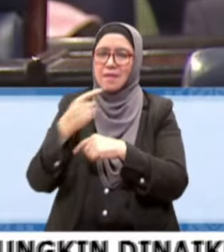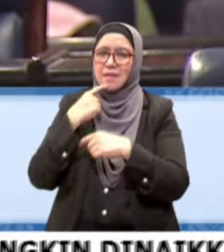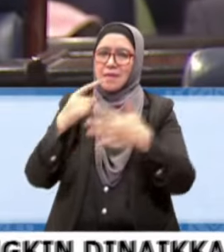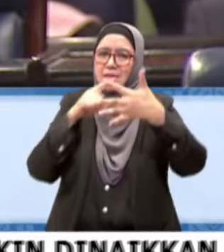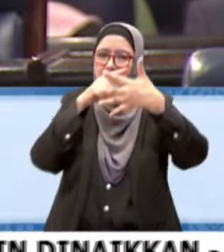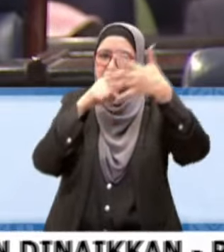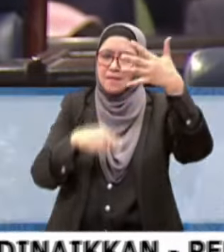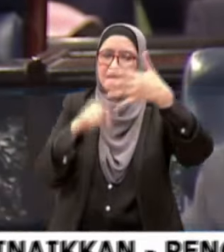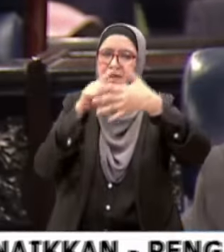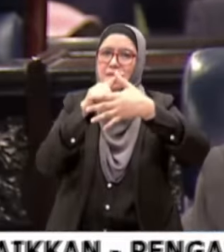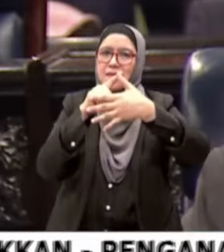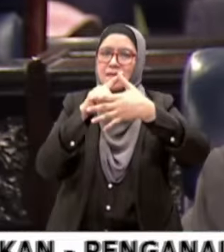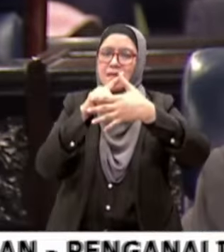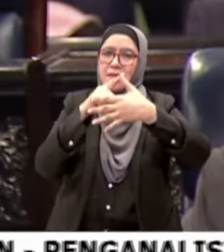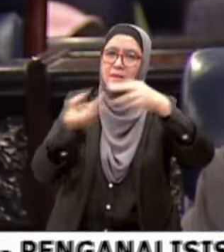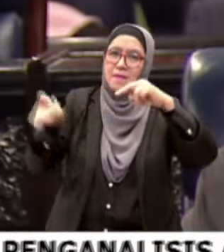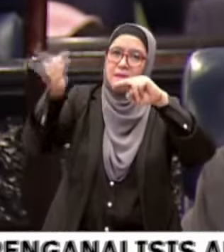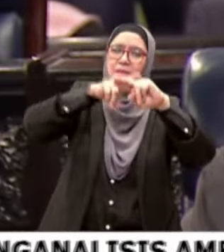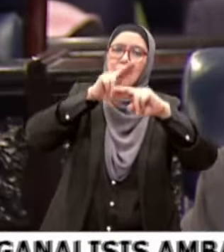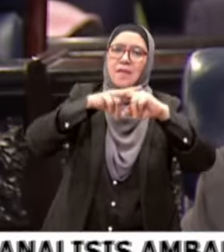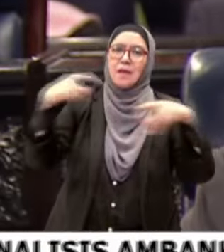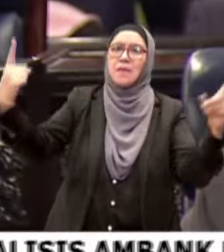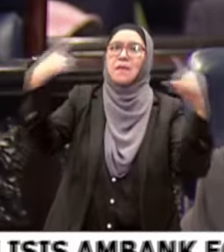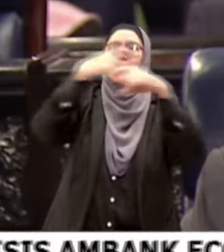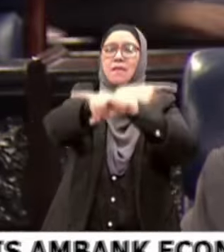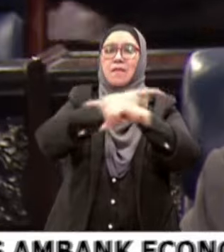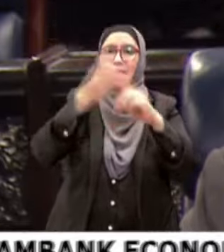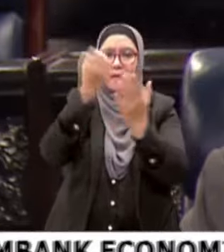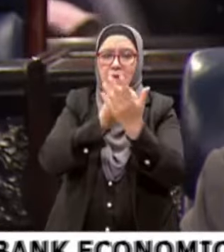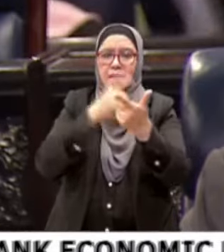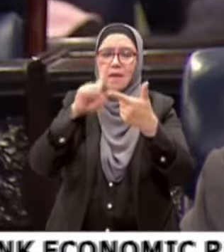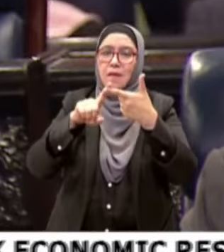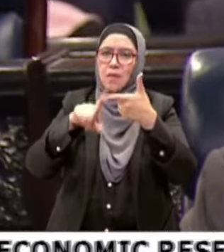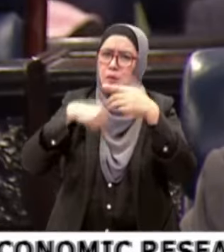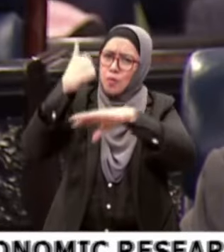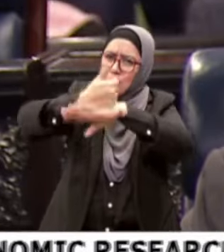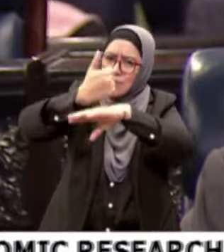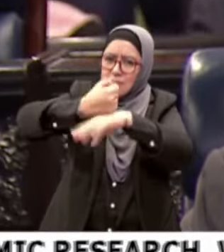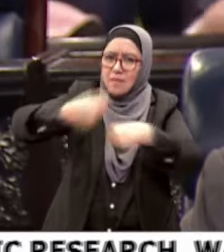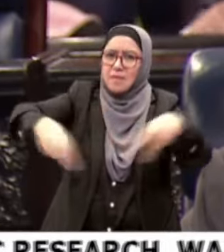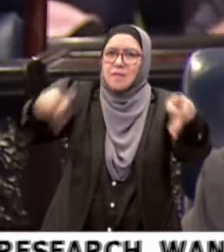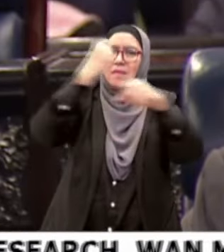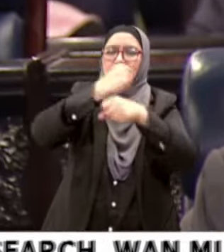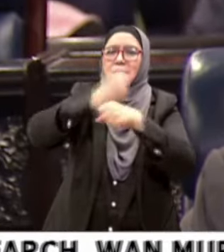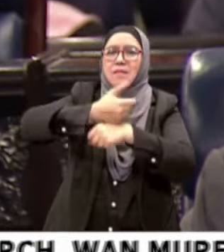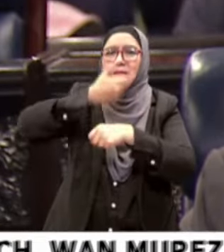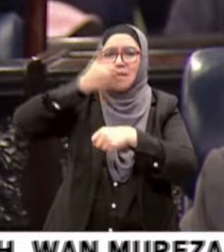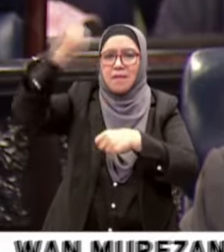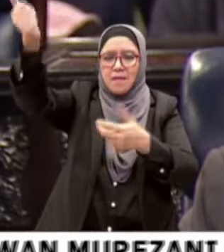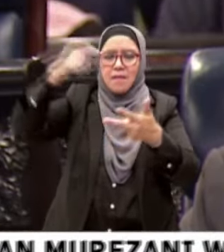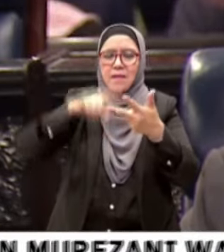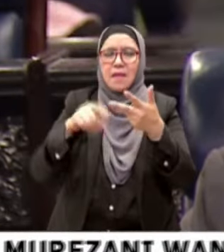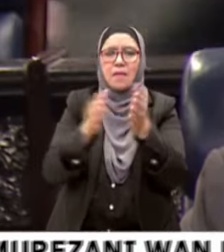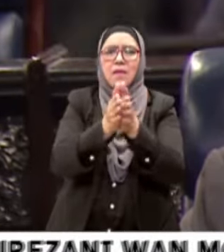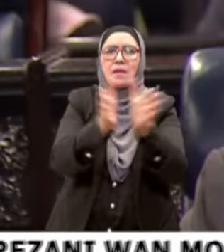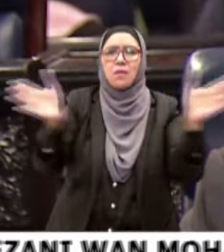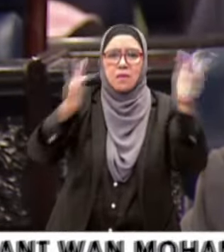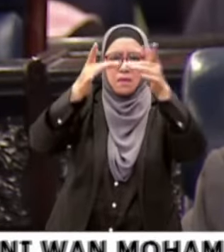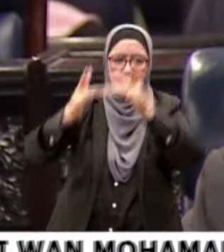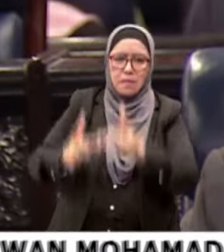ekonomi mewujudkan pekerjaan bernilai tinggi memperluaskan rangkaian domestik